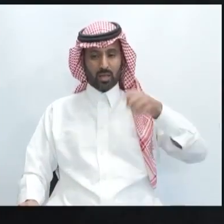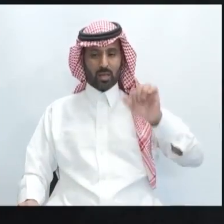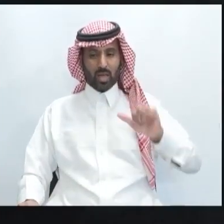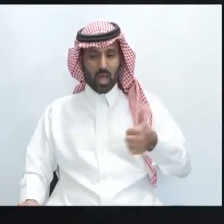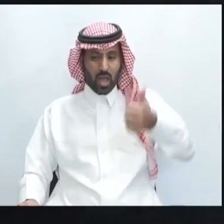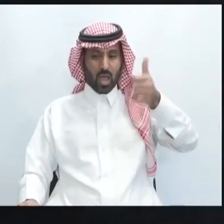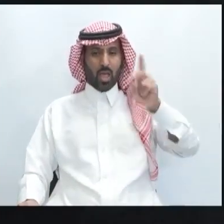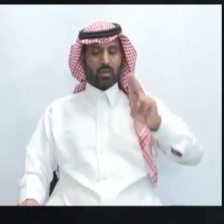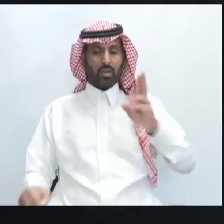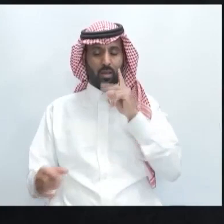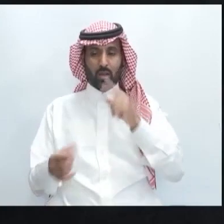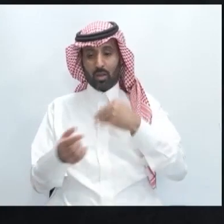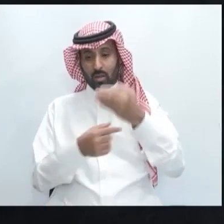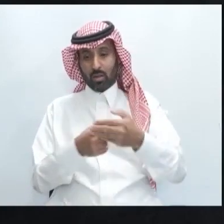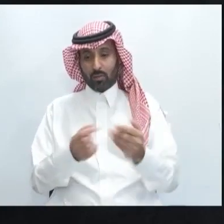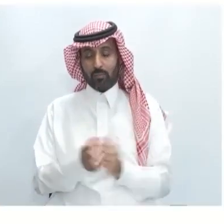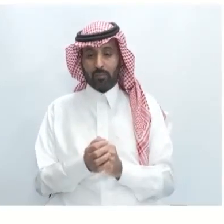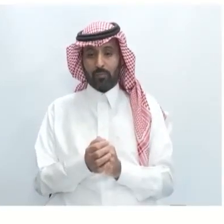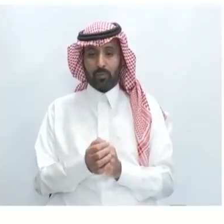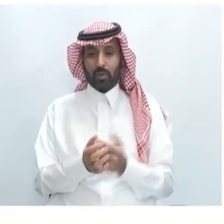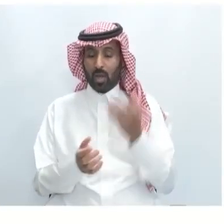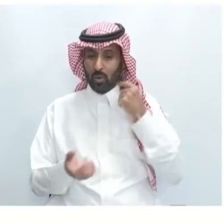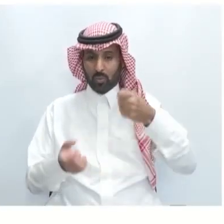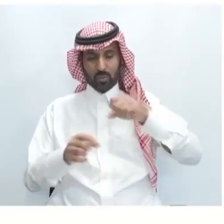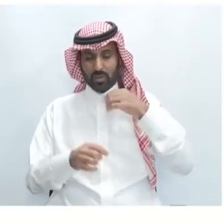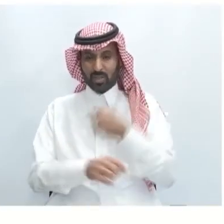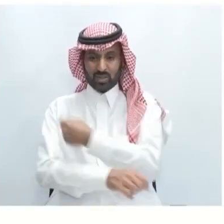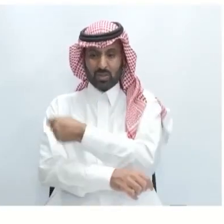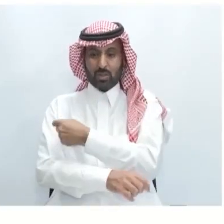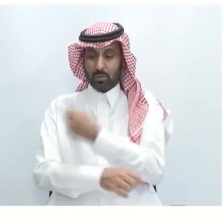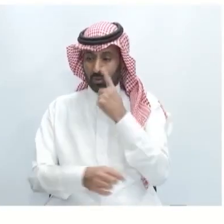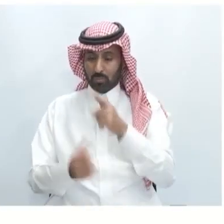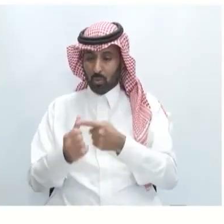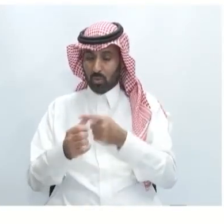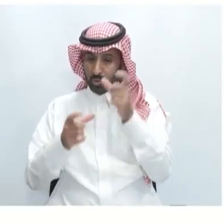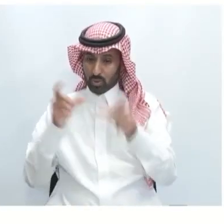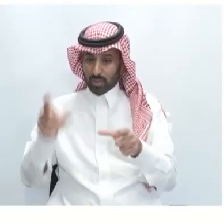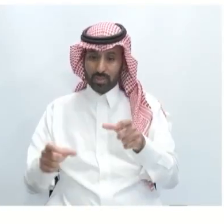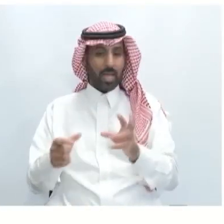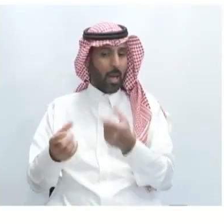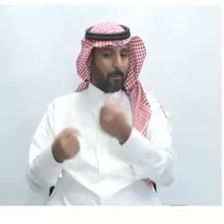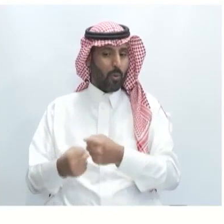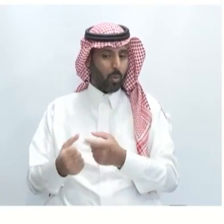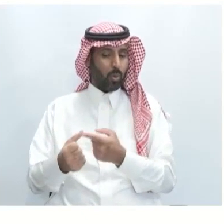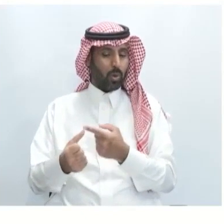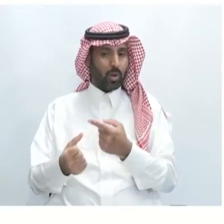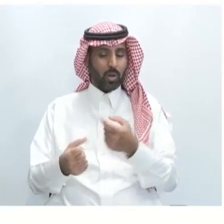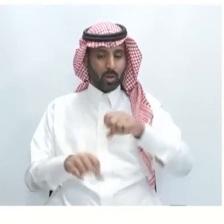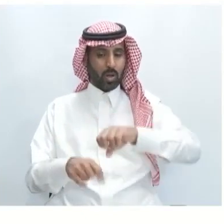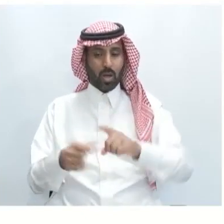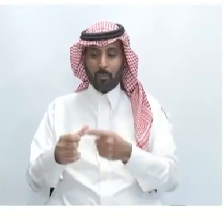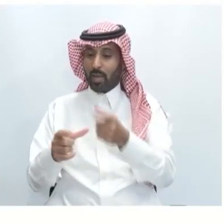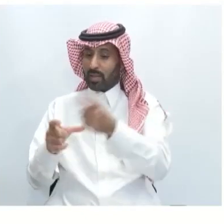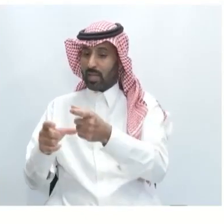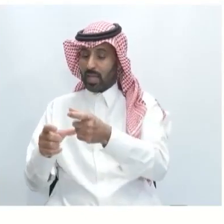كل تجربه لابد ان نقوم باجراءات السلامه نقرا نموذج السلامه في المختبر ثم نبدا بالخطوات املا كاسا